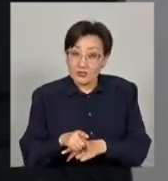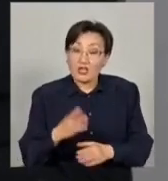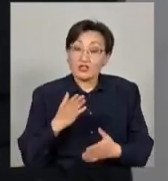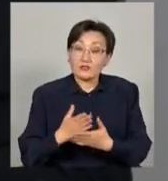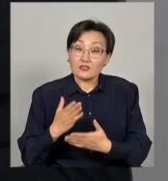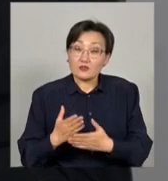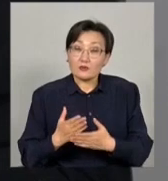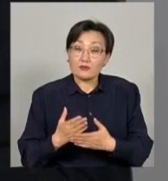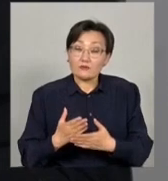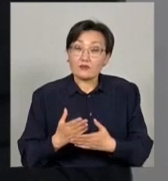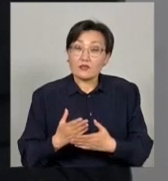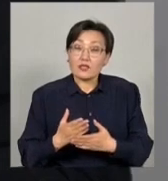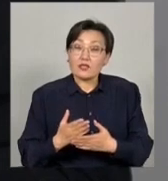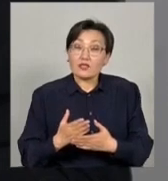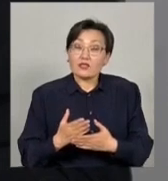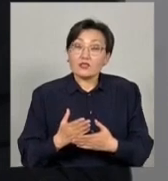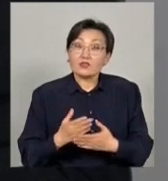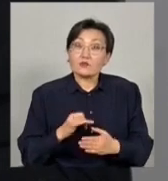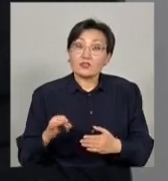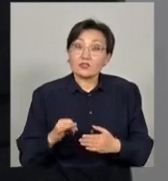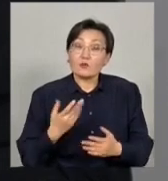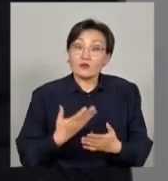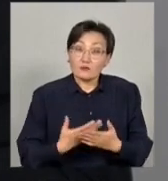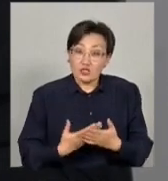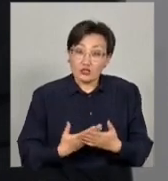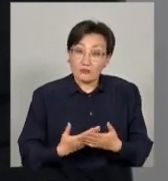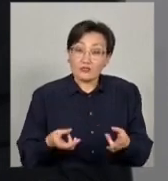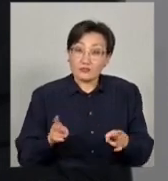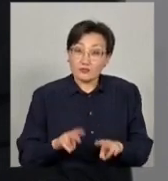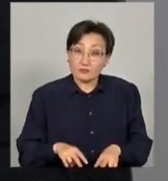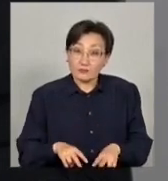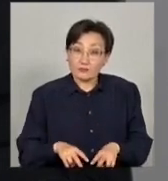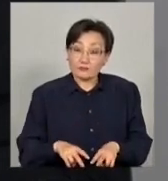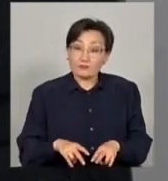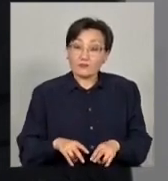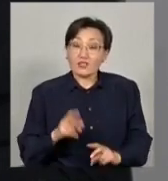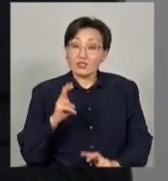Являются несостоятельными, голословными и предположениями. Завод будет работать.